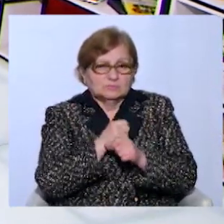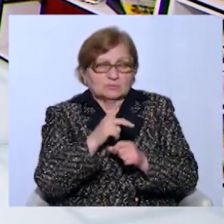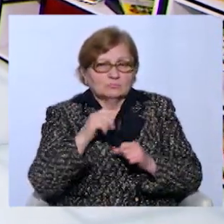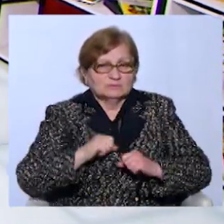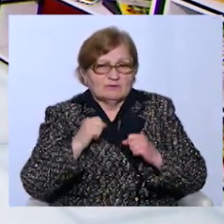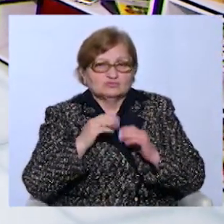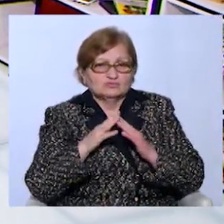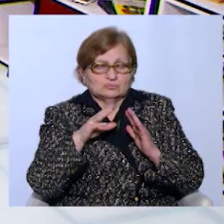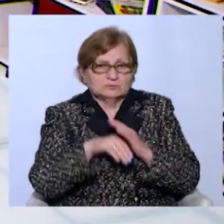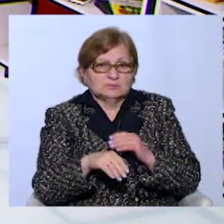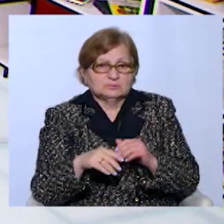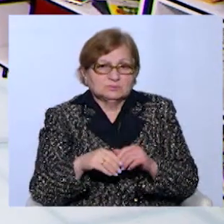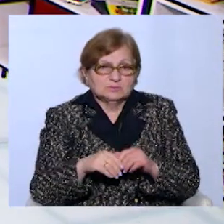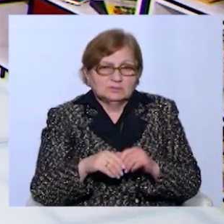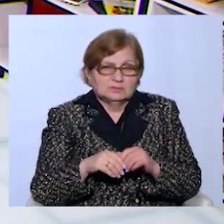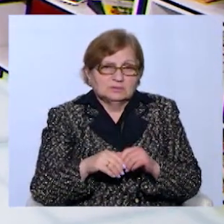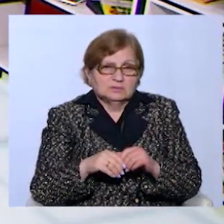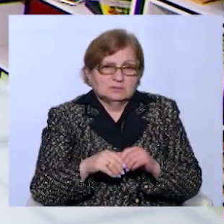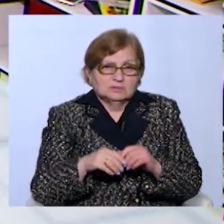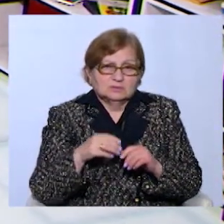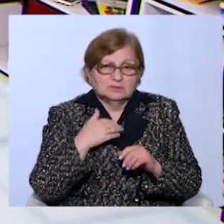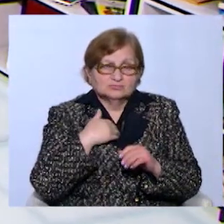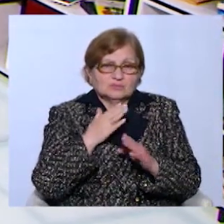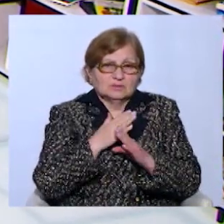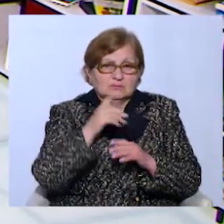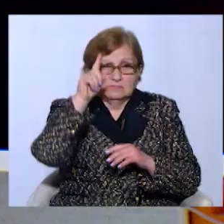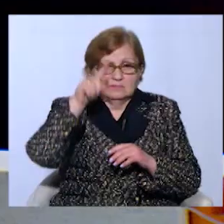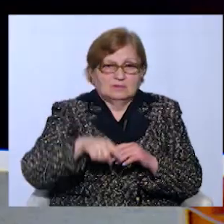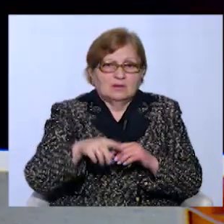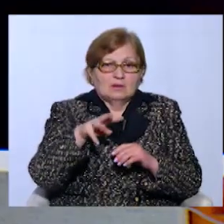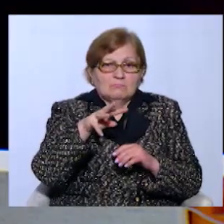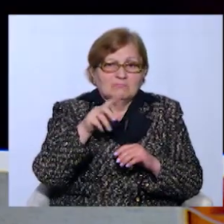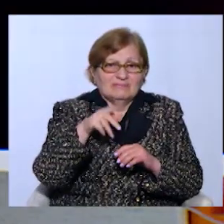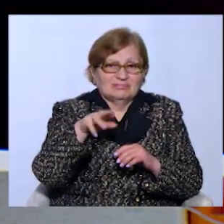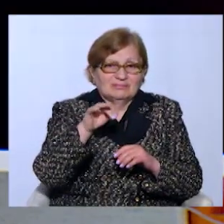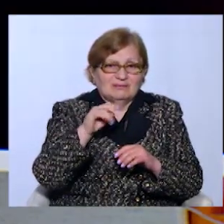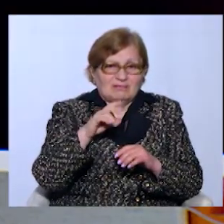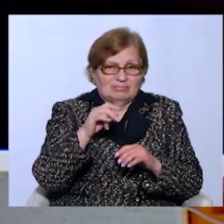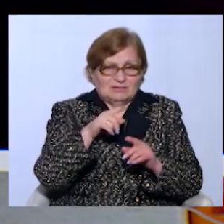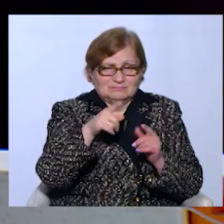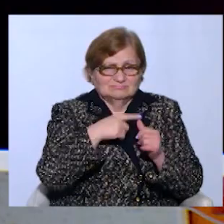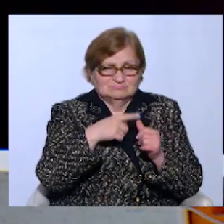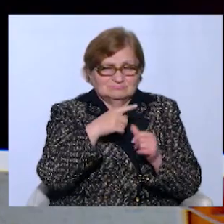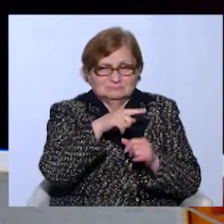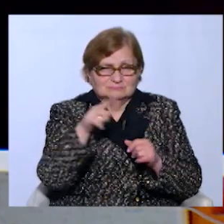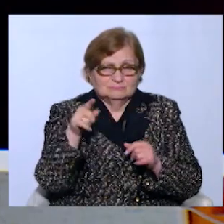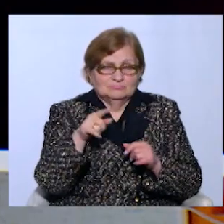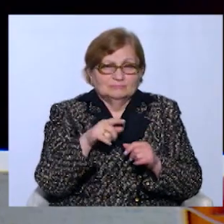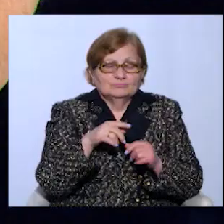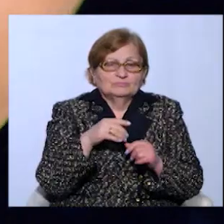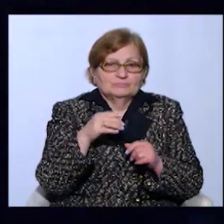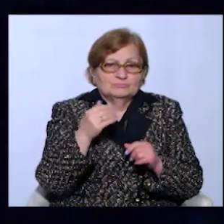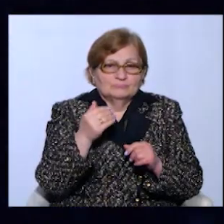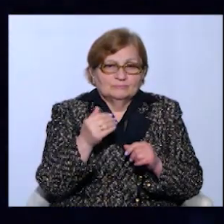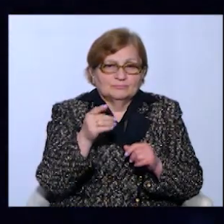გავარჯიშება. ნახეთ, ჩვენ გვაქვს მედიანა AM-ი დაშვებული გვერდზე, თვითონ გვერდის სიგრძე არის, რადგან BC არის, გვერდის